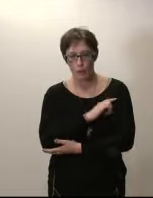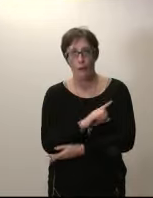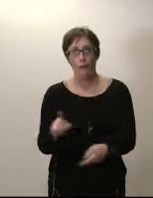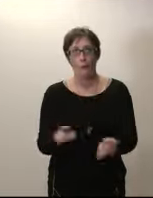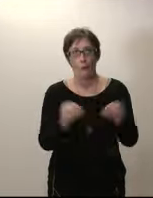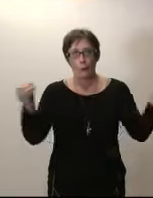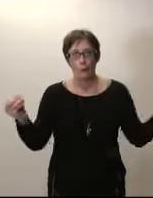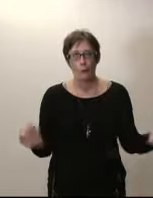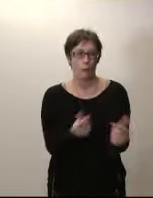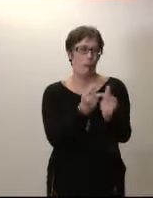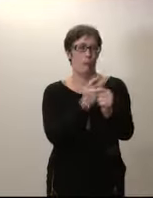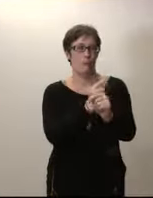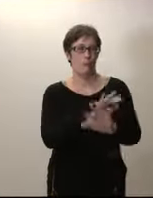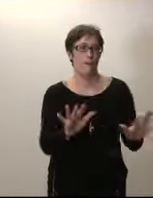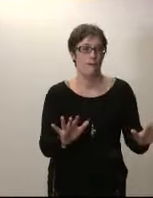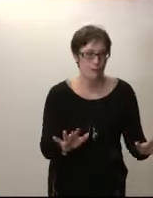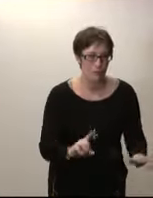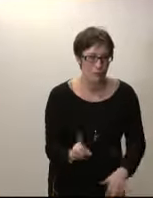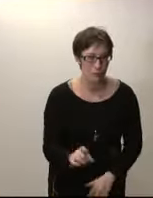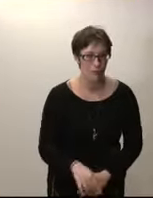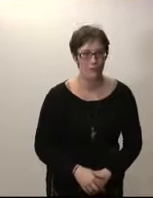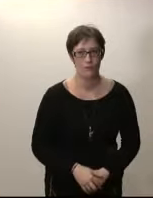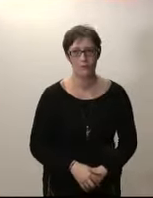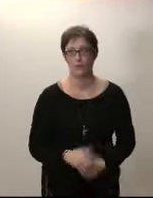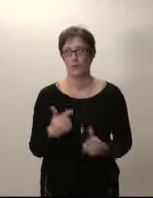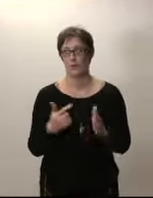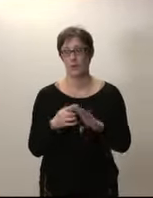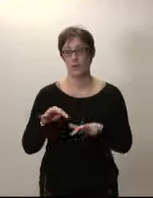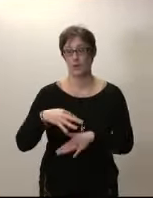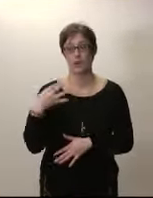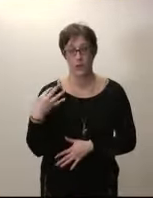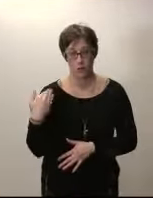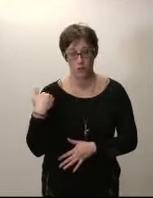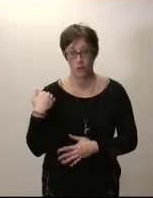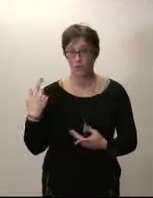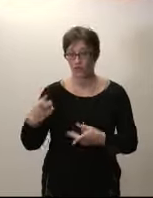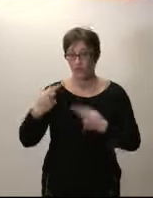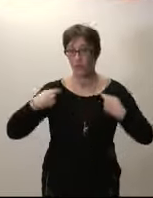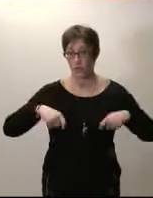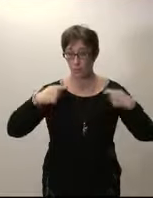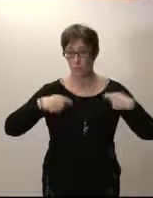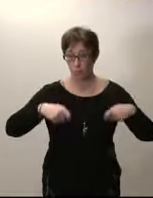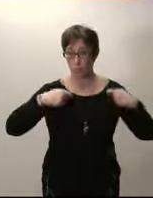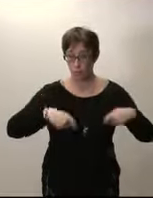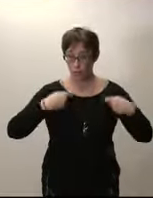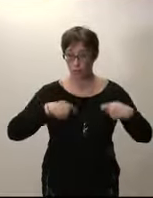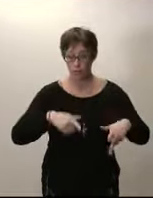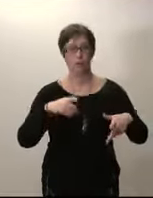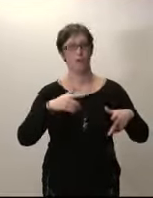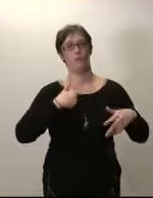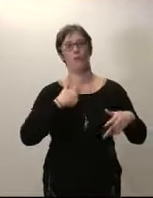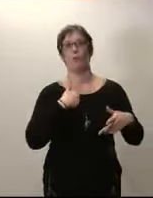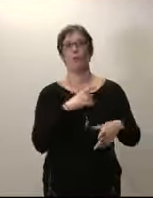On ne jetait pas de la poudre aux yeux. Et donc, en 2014, nous n'aurions pas dépensé comme vous l'avez fait. Nous n'aurions pas ramené le